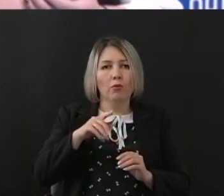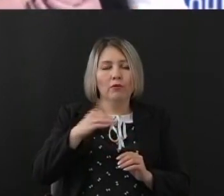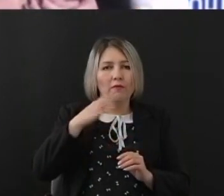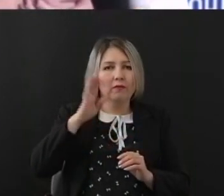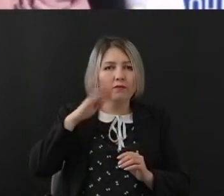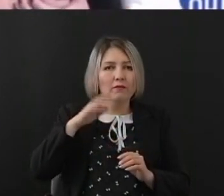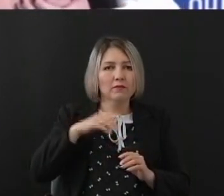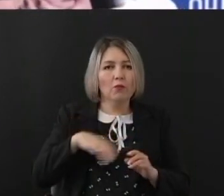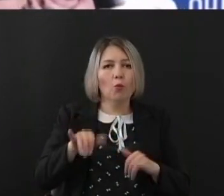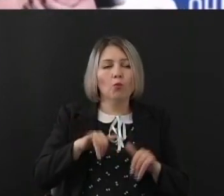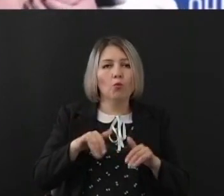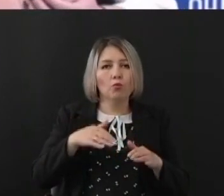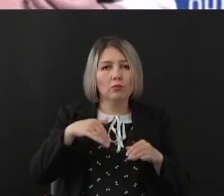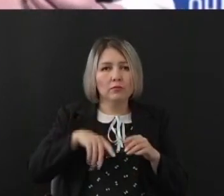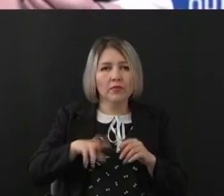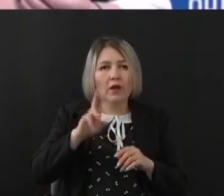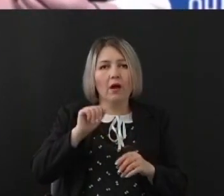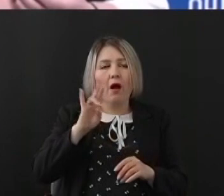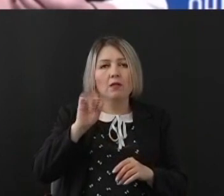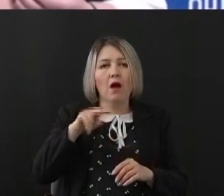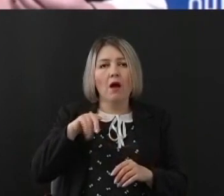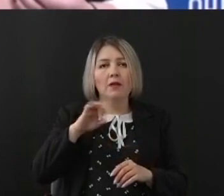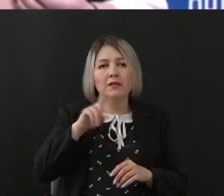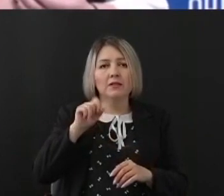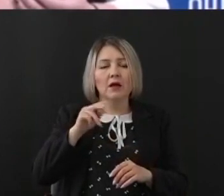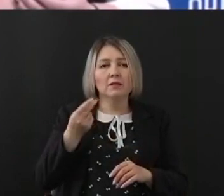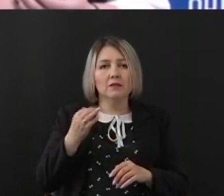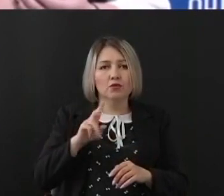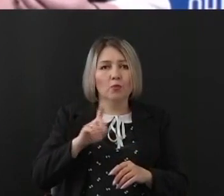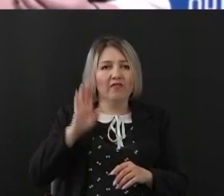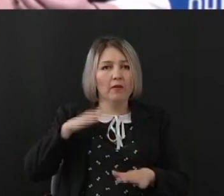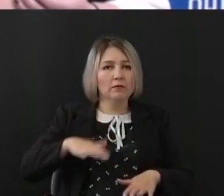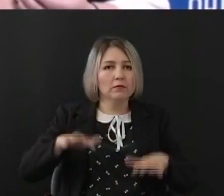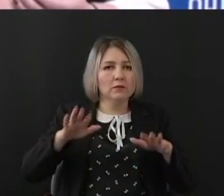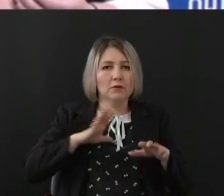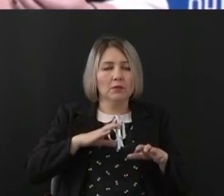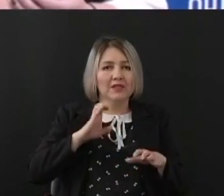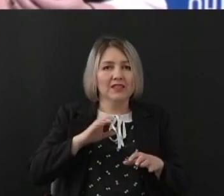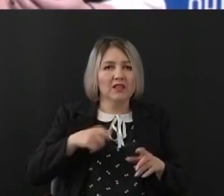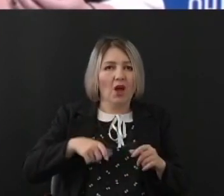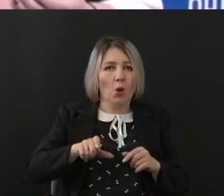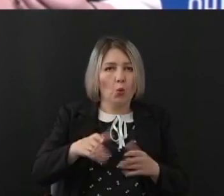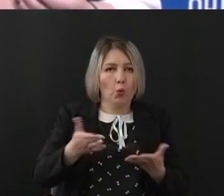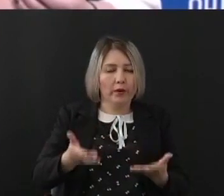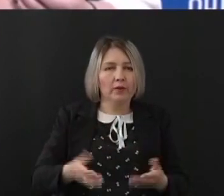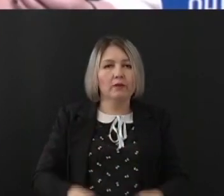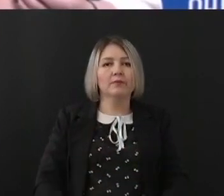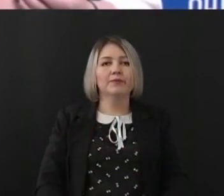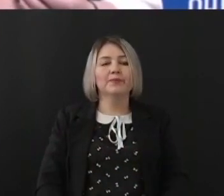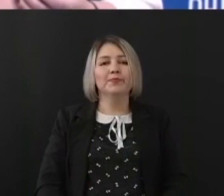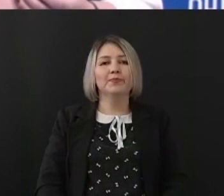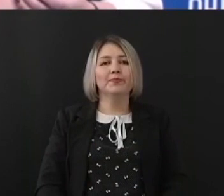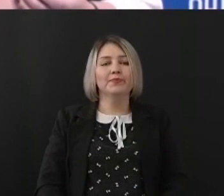оттока воды с дорожной дорожного полотна